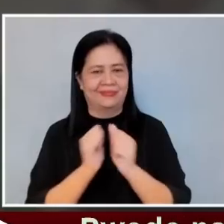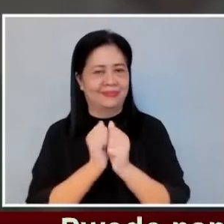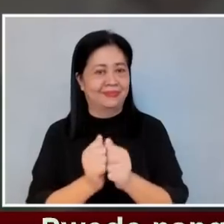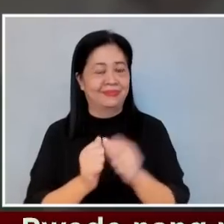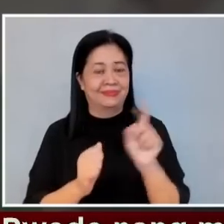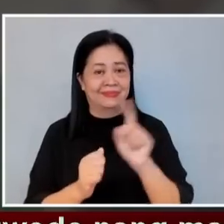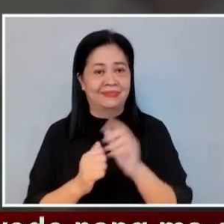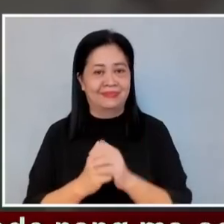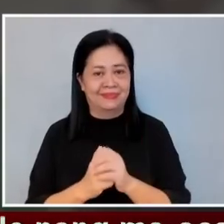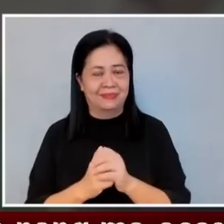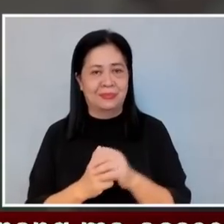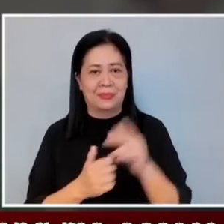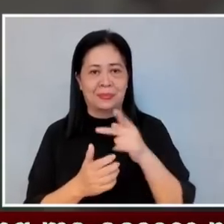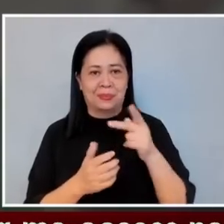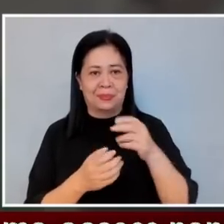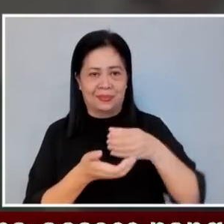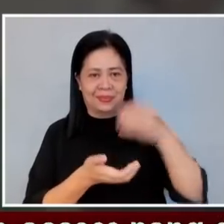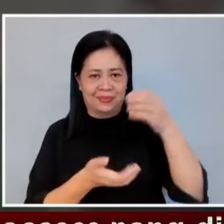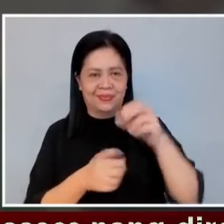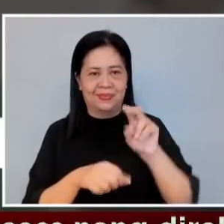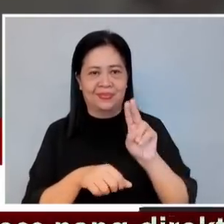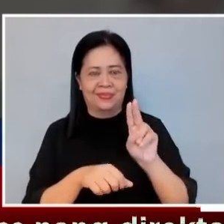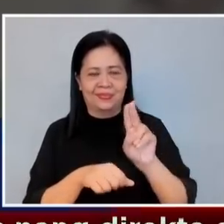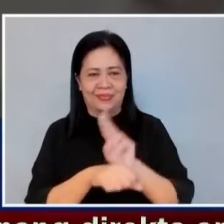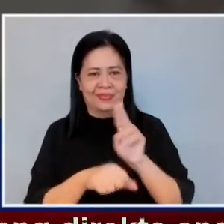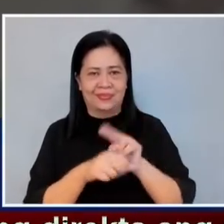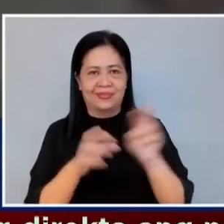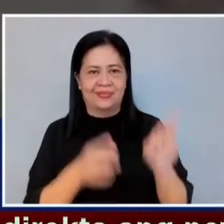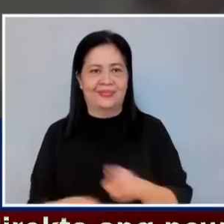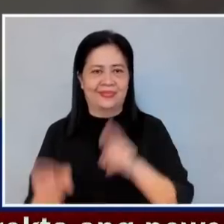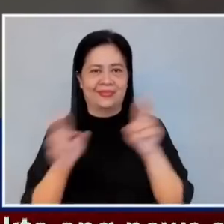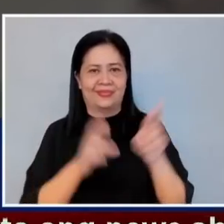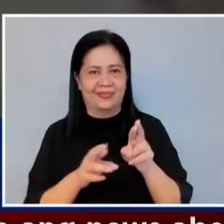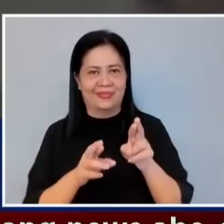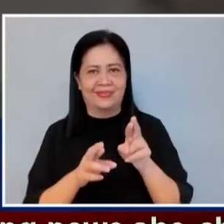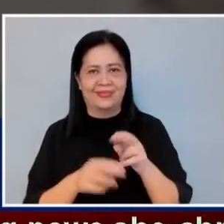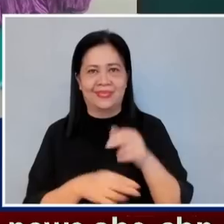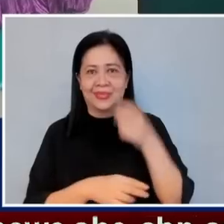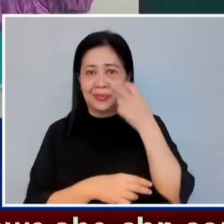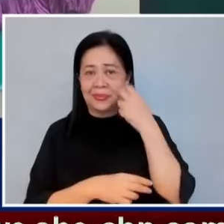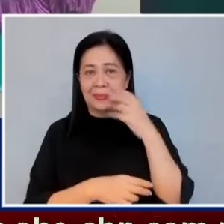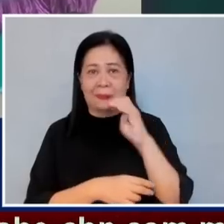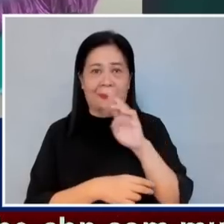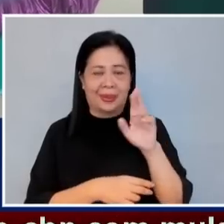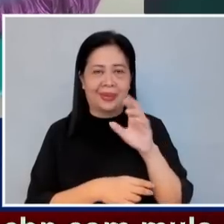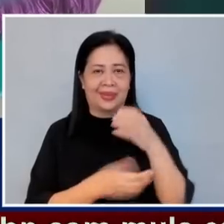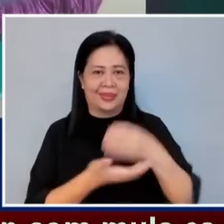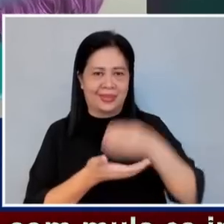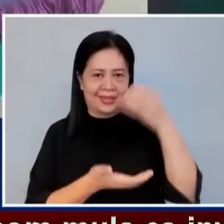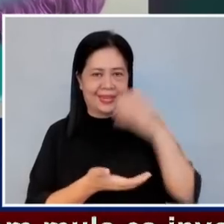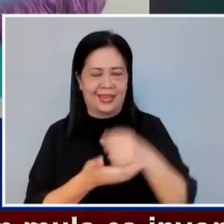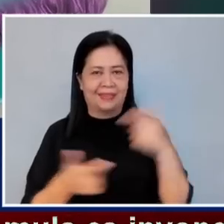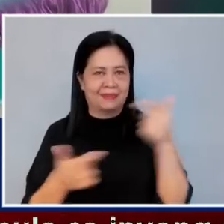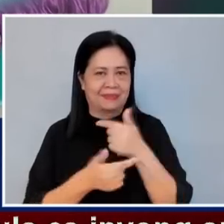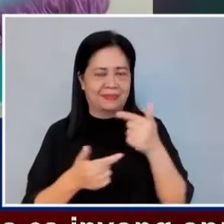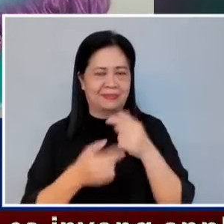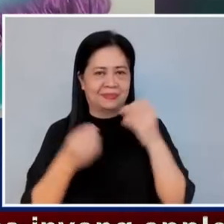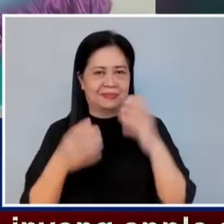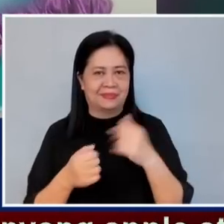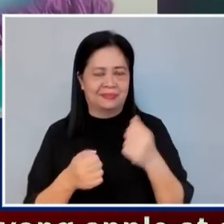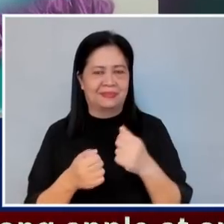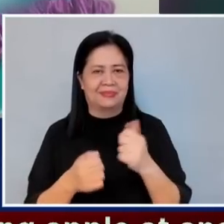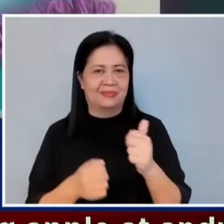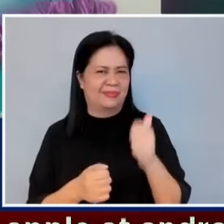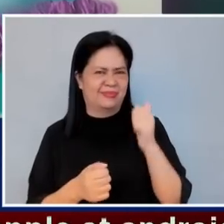ng ballpen holder gamit naman ang recycled beer can. Ang kwelang caption ni Teacher Z, ang ayoko